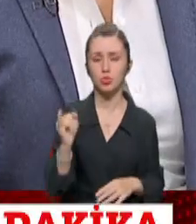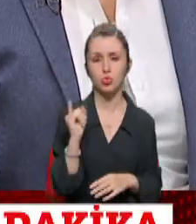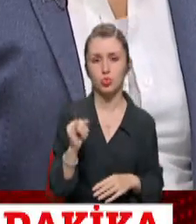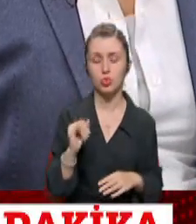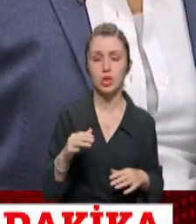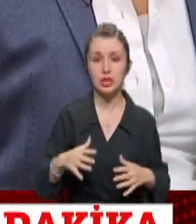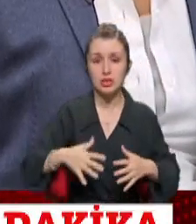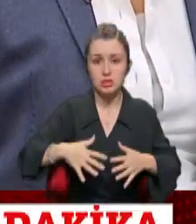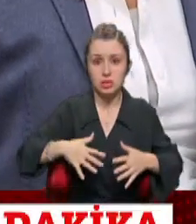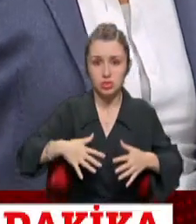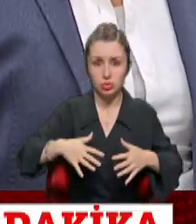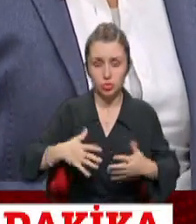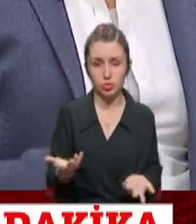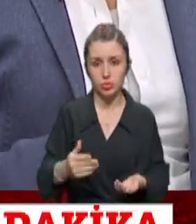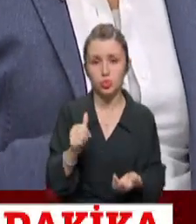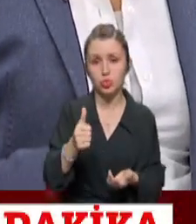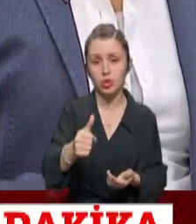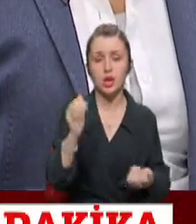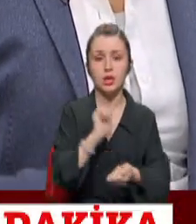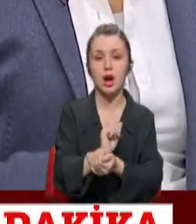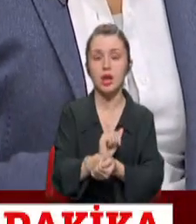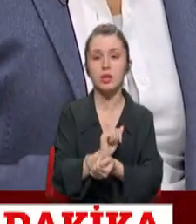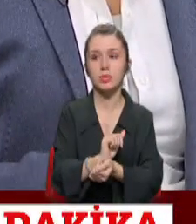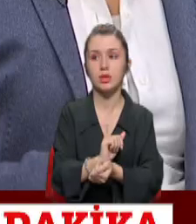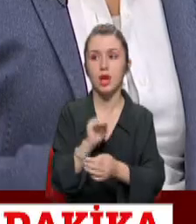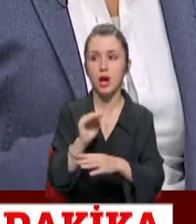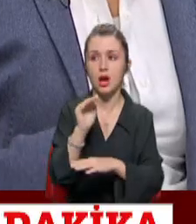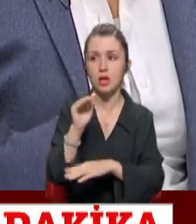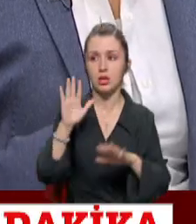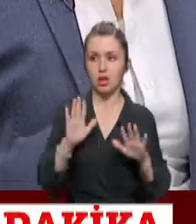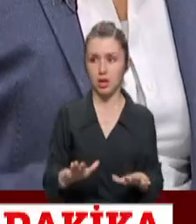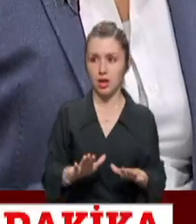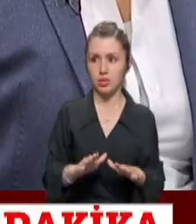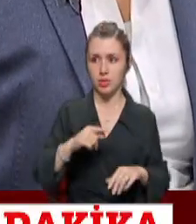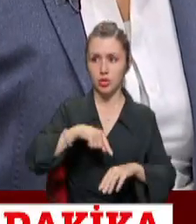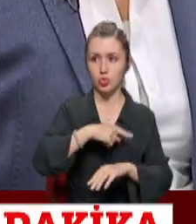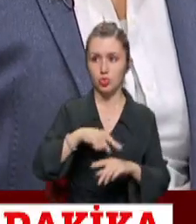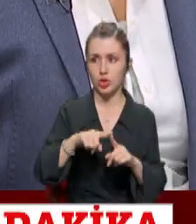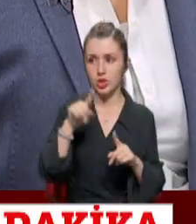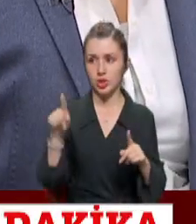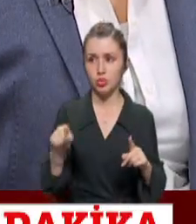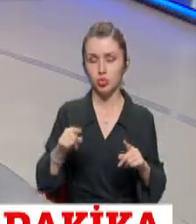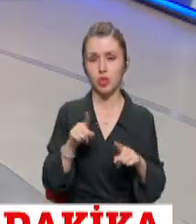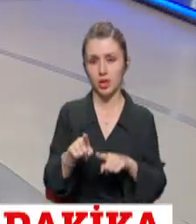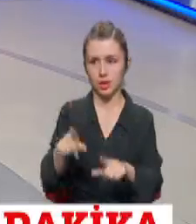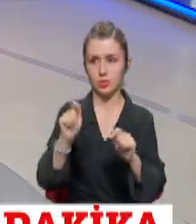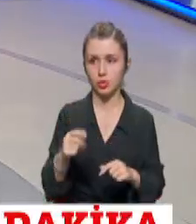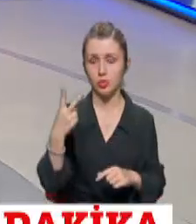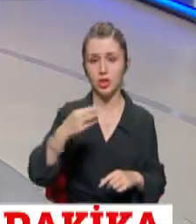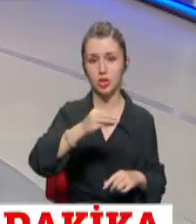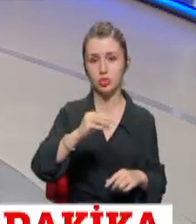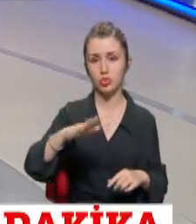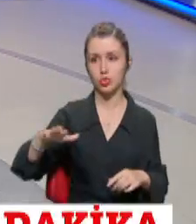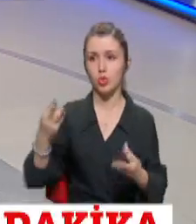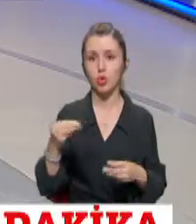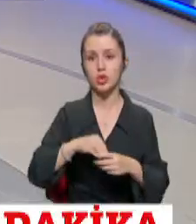titriyorum. Ya yani günlerdir ailemin hayatta kalma sürecini buradan takip ediyorum. Ben iki çocuğum olduğu